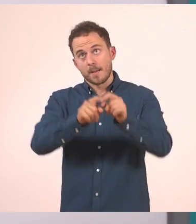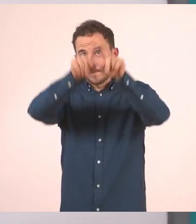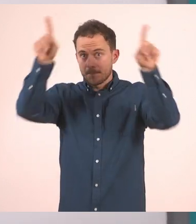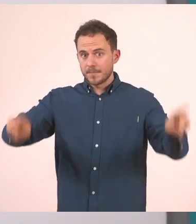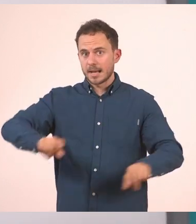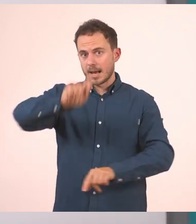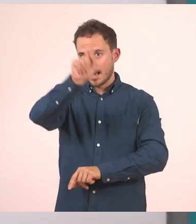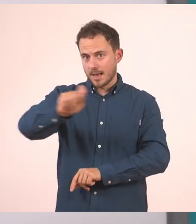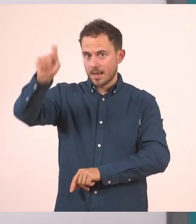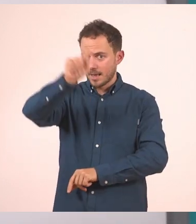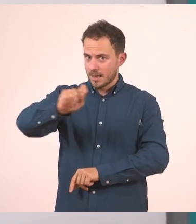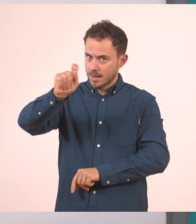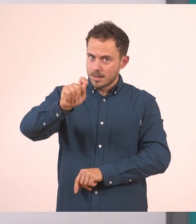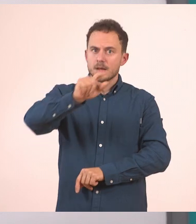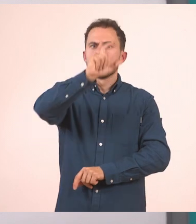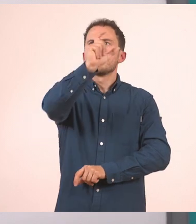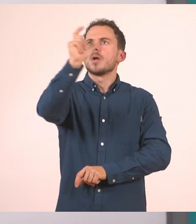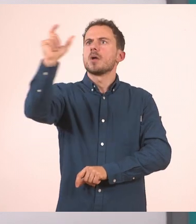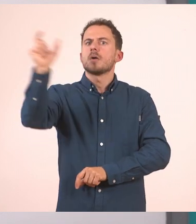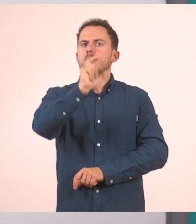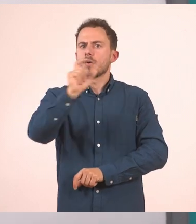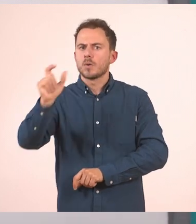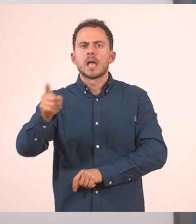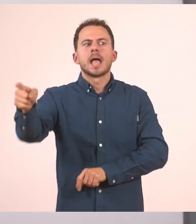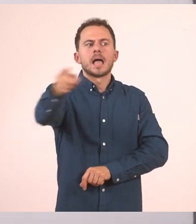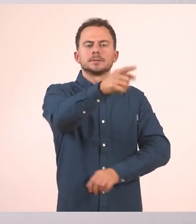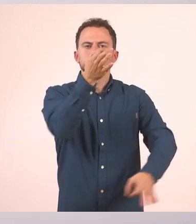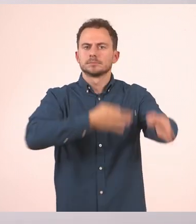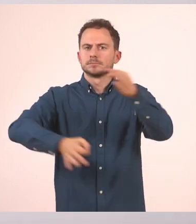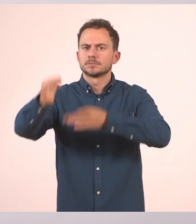τι μέρος του μπισκότου αποτελούσε αυτό που έφαγα.